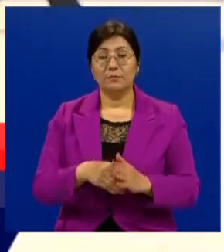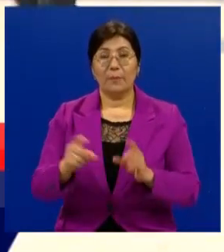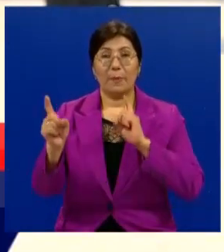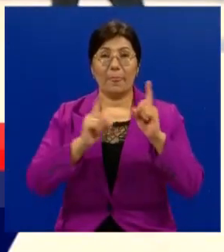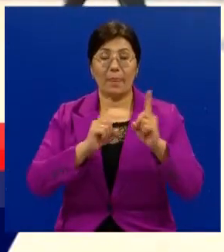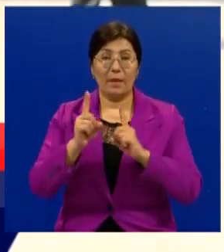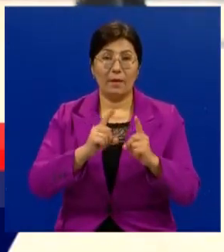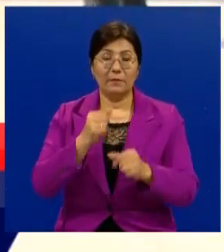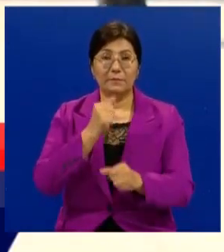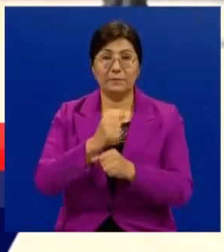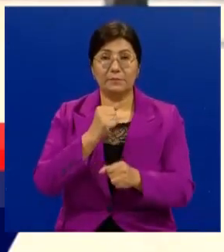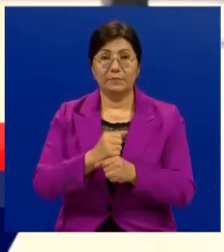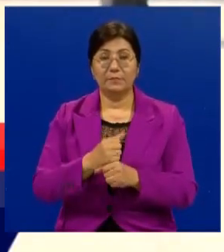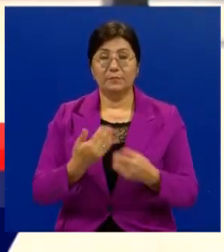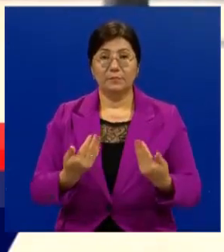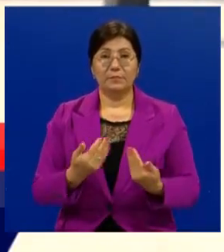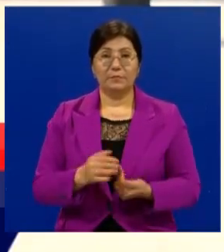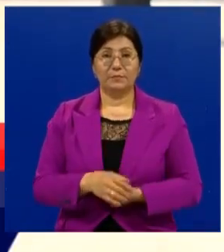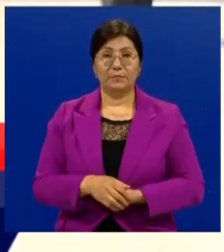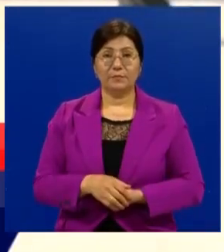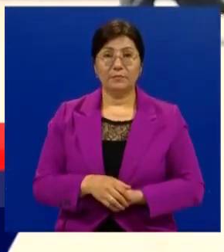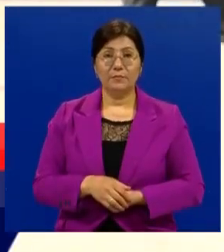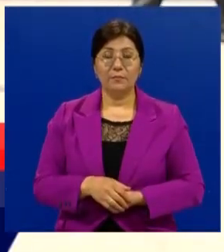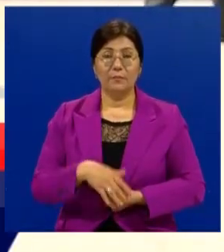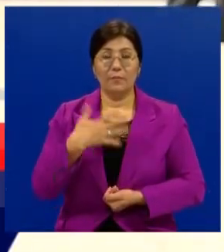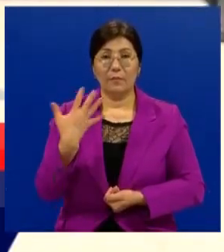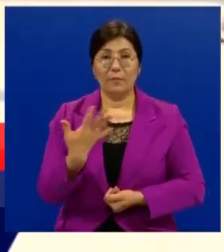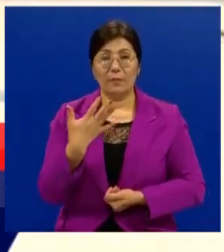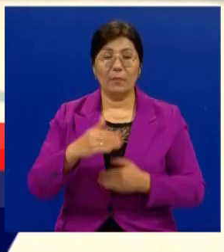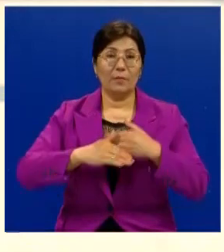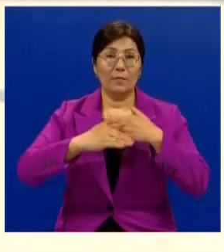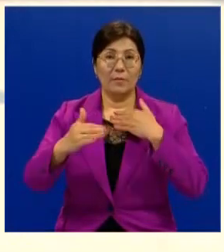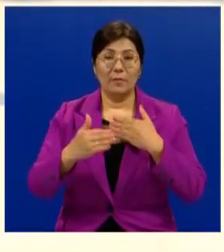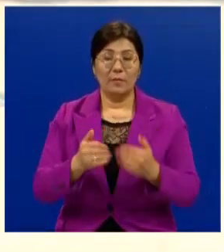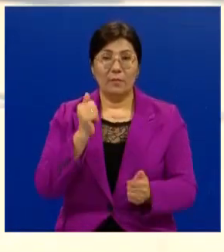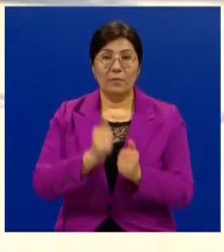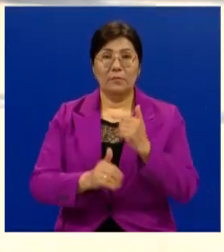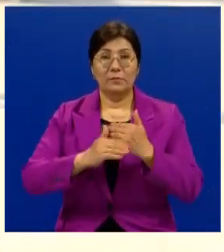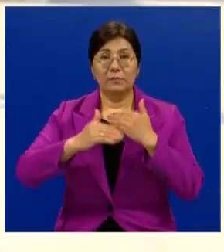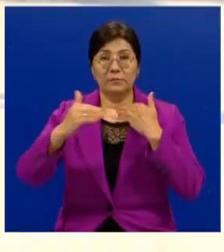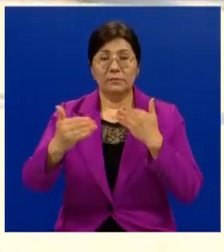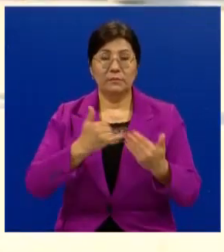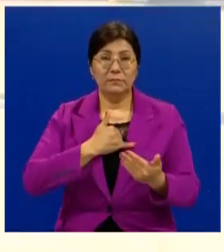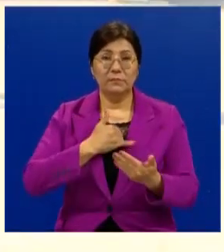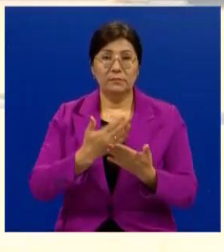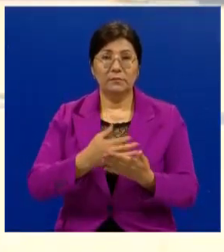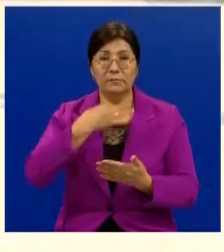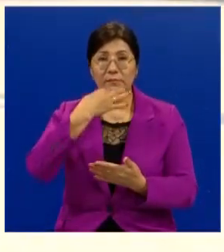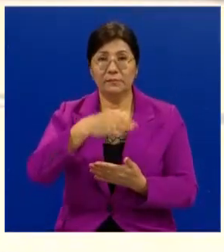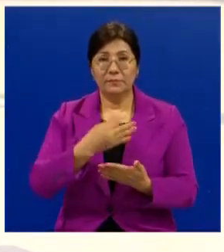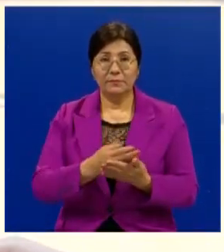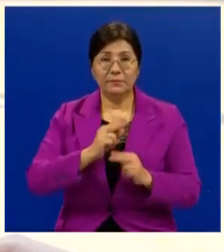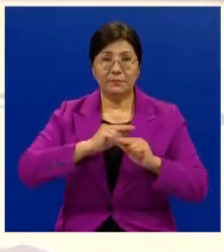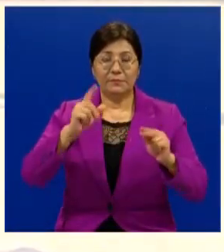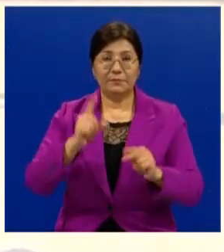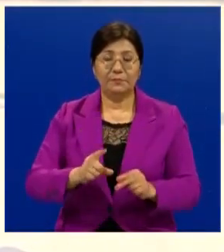работала и работает сейчас, вот мы сегодня второй день, 5 площадок. На каждой площадке у нас опытные